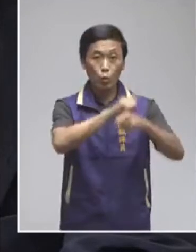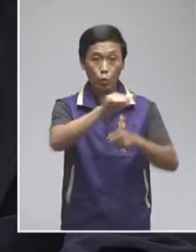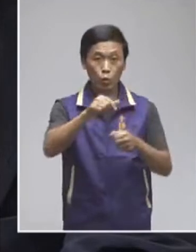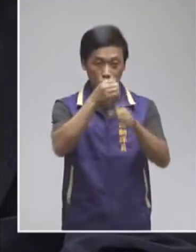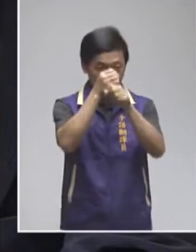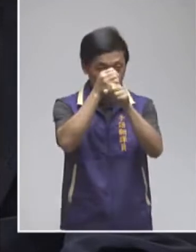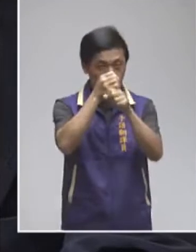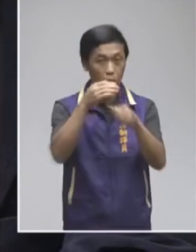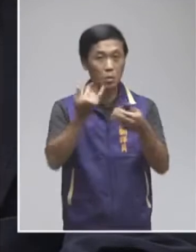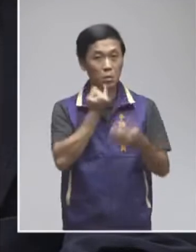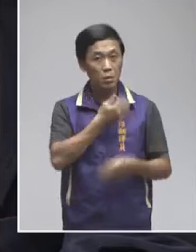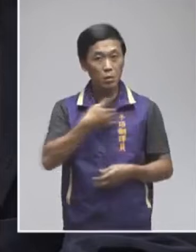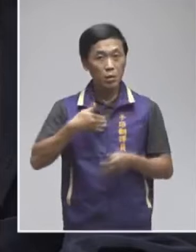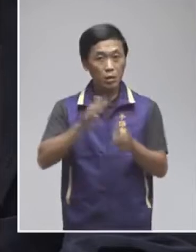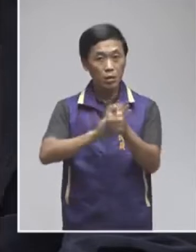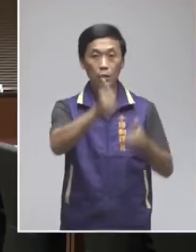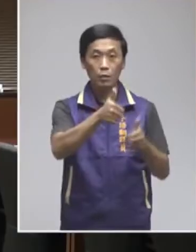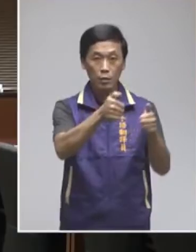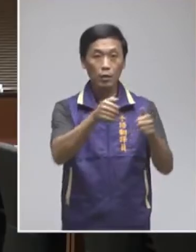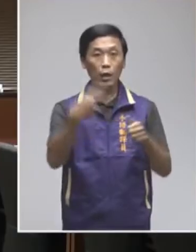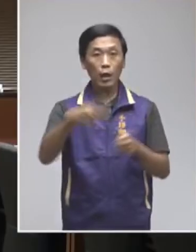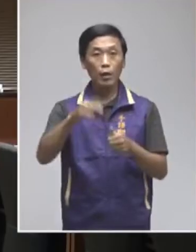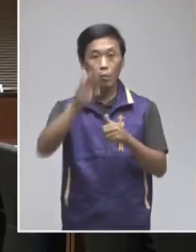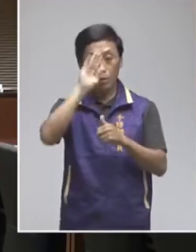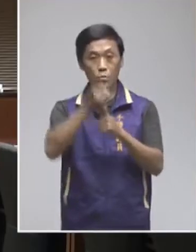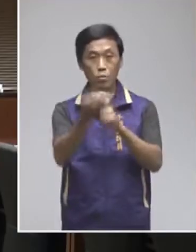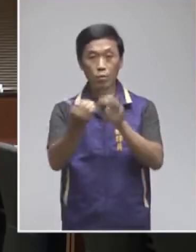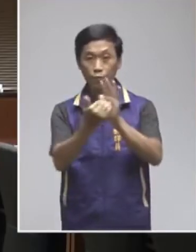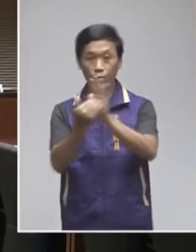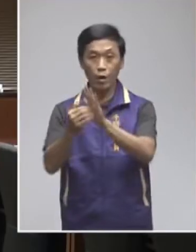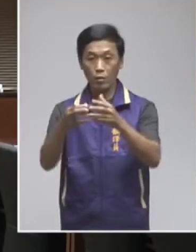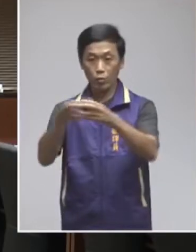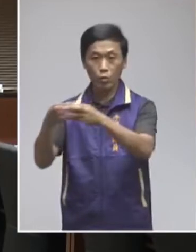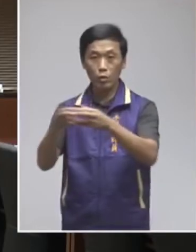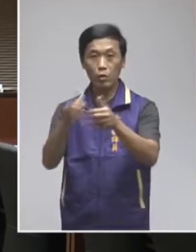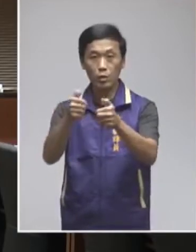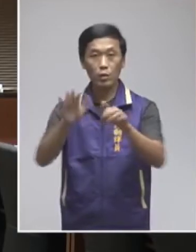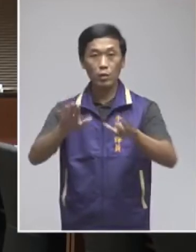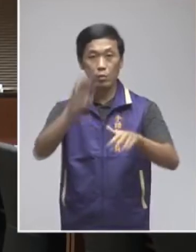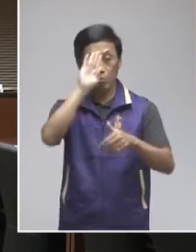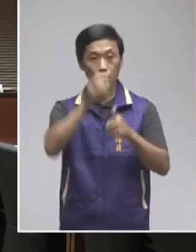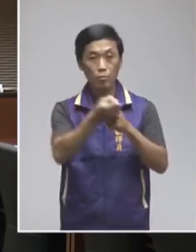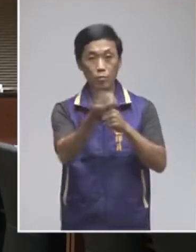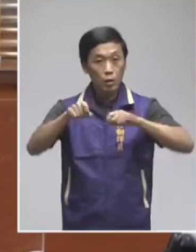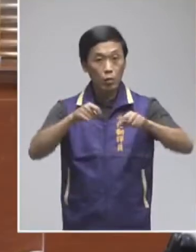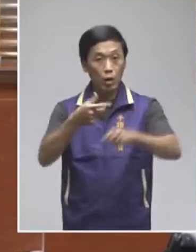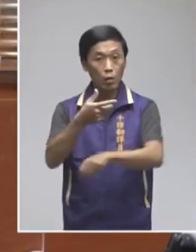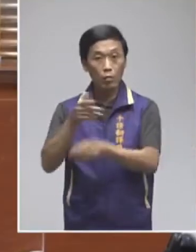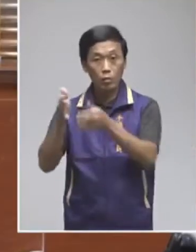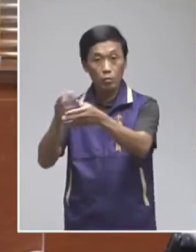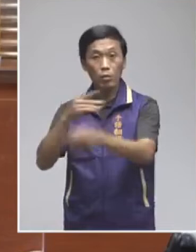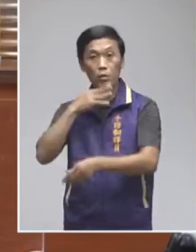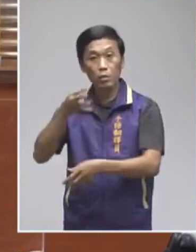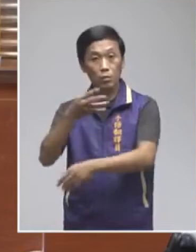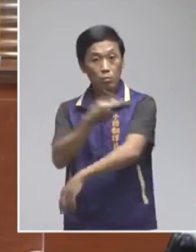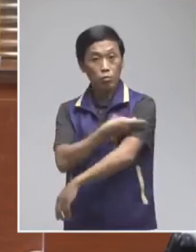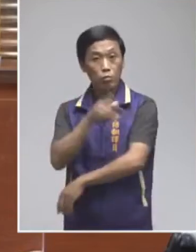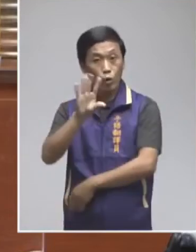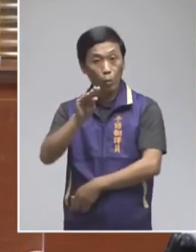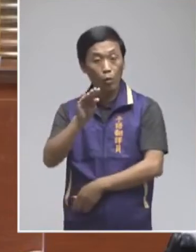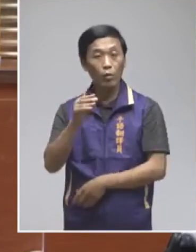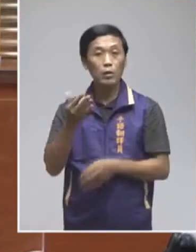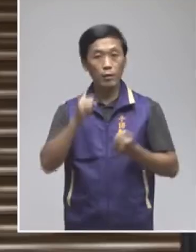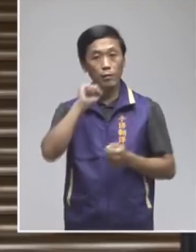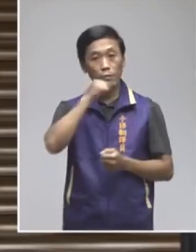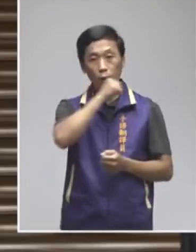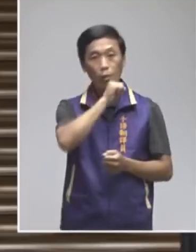可能对肺部的影响会比较大。 不过大家比较担心的到底 BA.4 和 BA.5 有没有进国门，虽然在机场以及渔